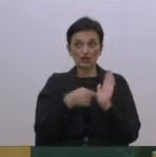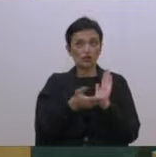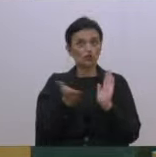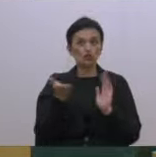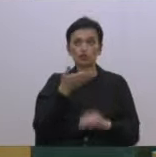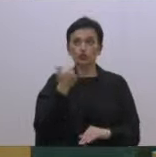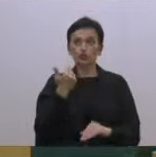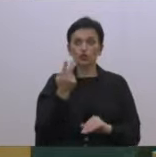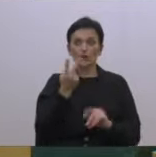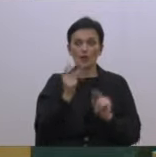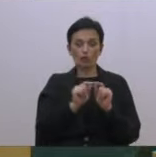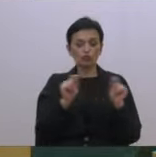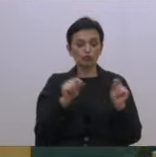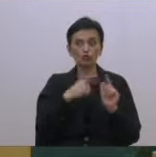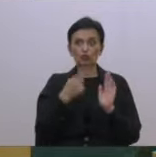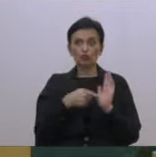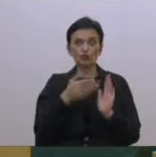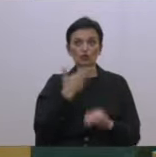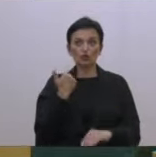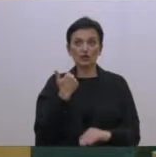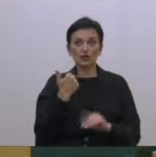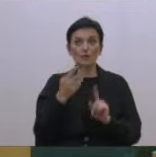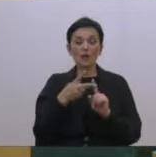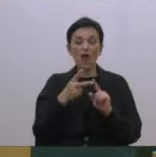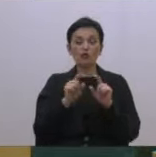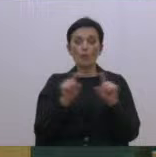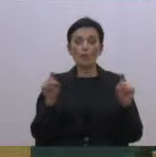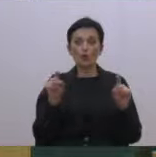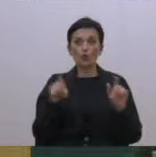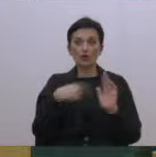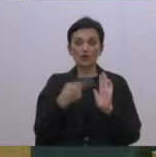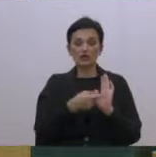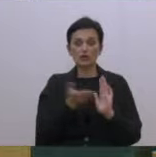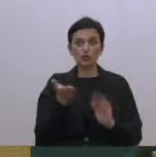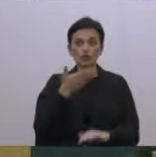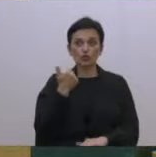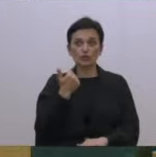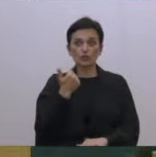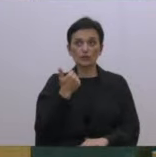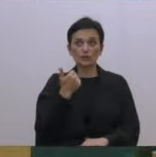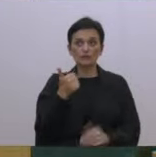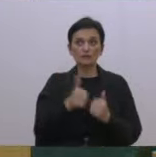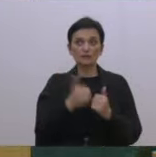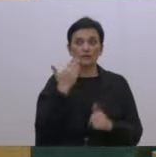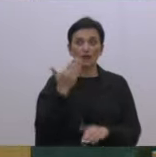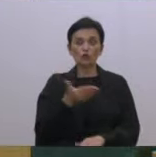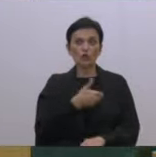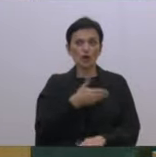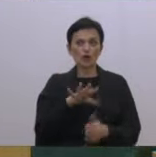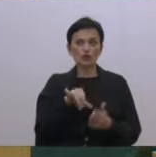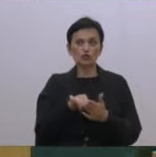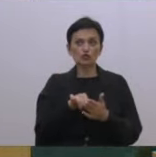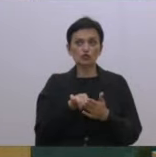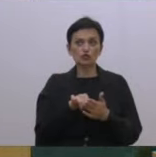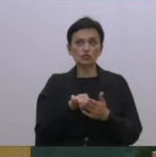არ არის. მეორე პუნქტთან კითხვები არ არის. მეორე მუხლთან კითხვები არ არის. თანამოხსენებას არსულს